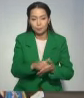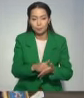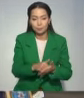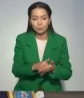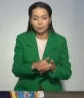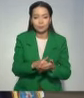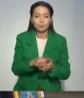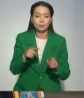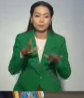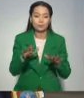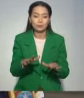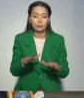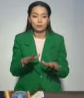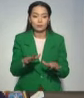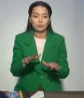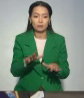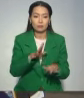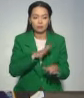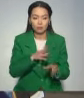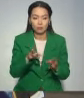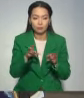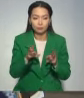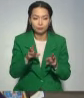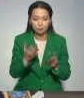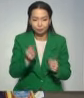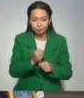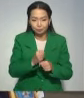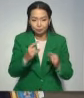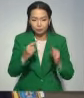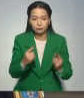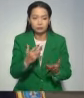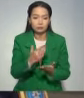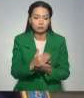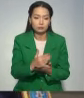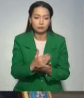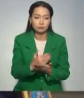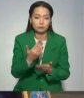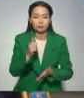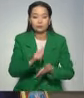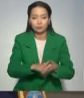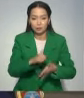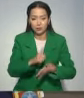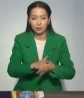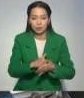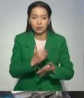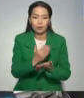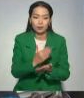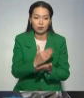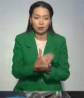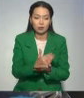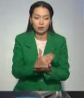прошло хлопок без распространения огня причина является